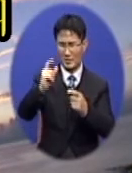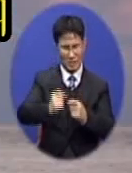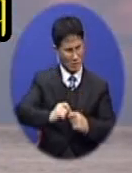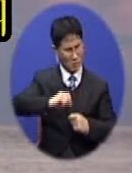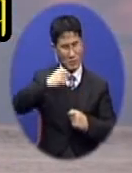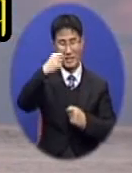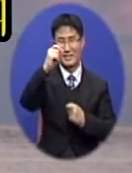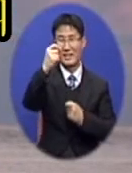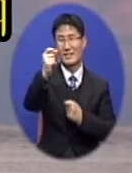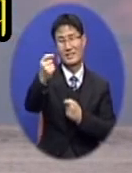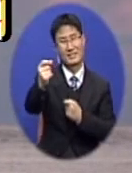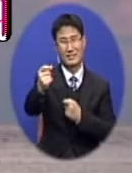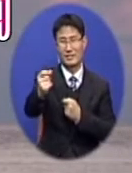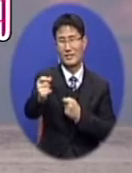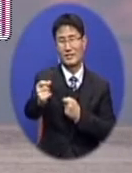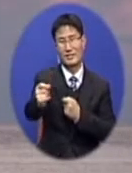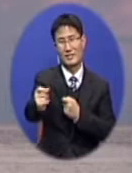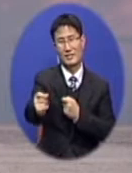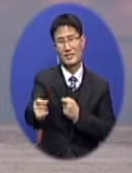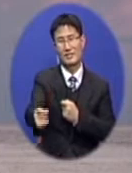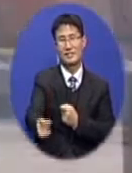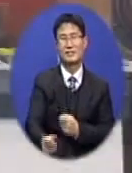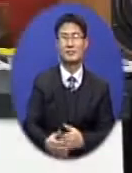마음은 영원하리.